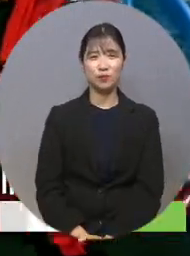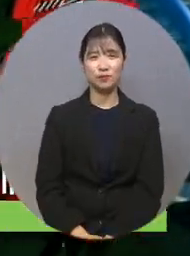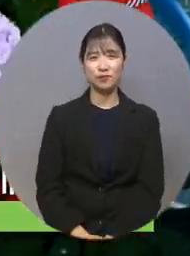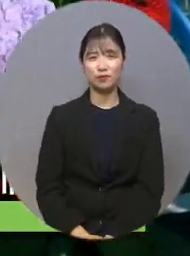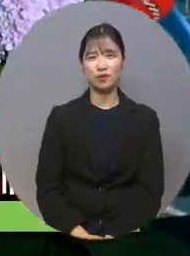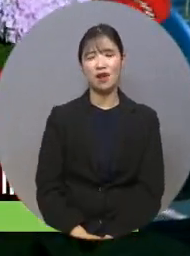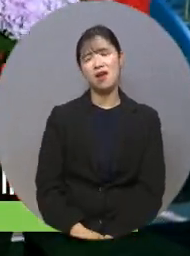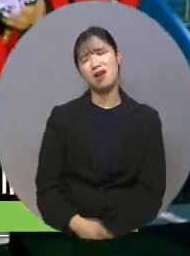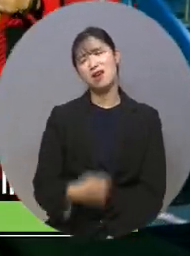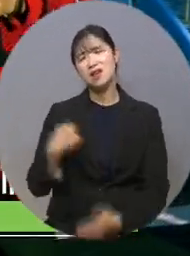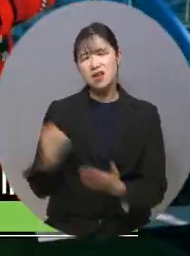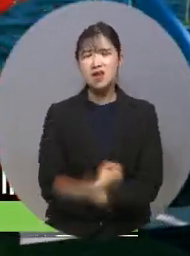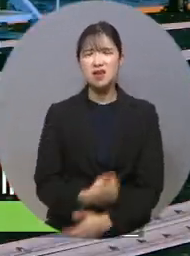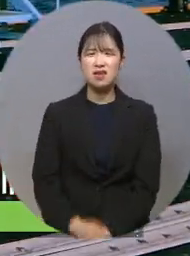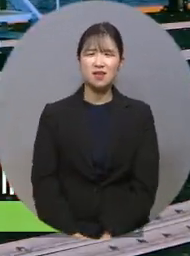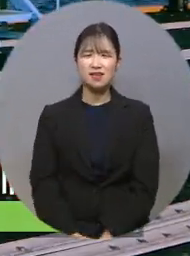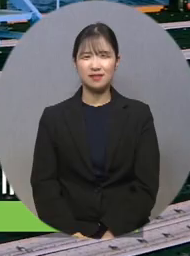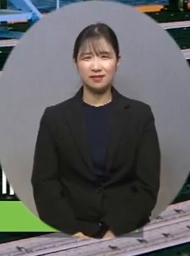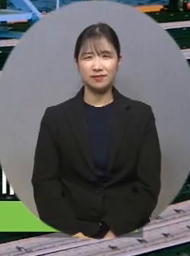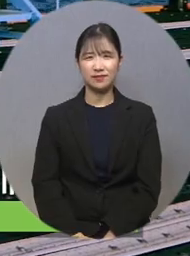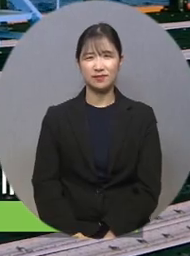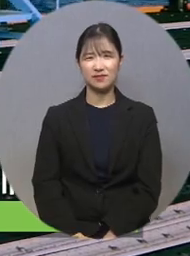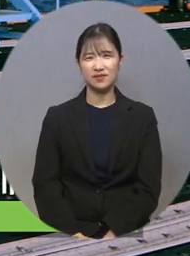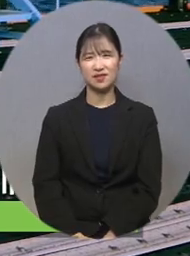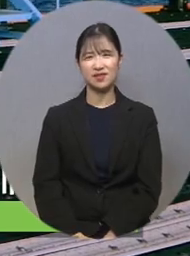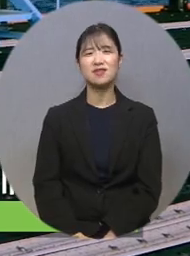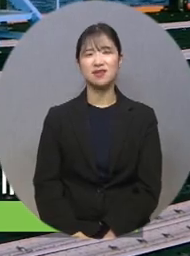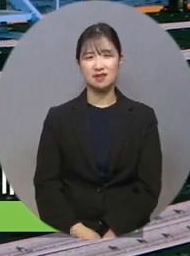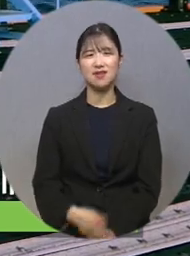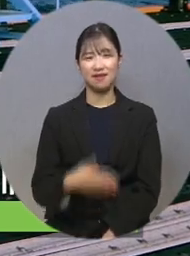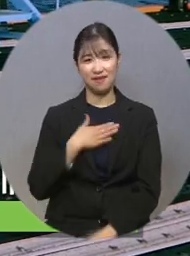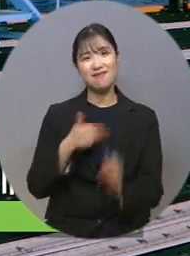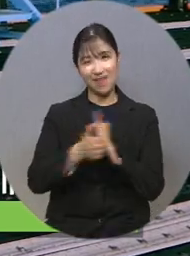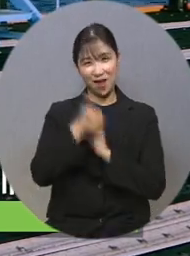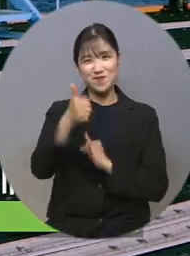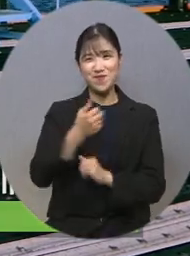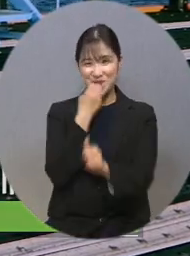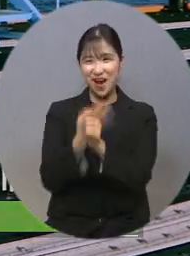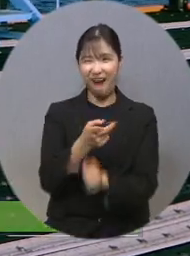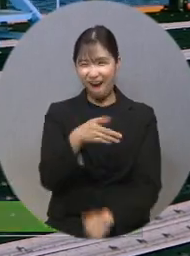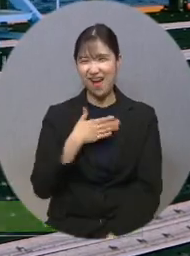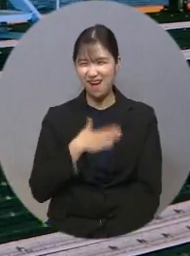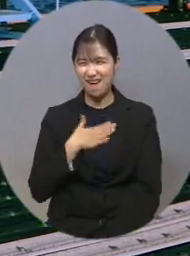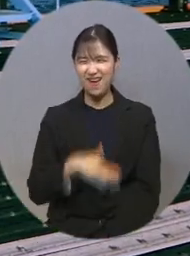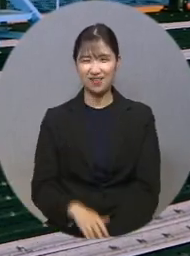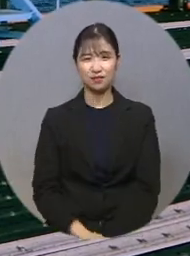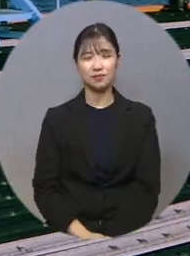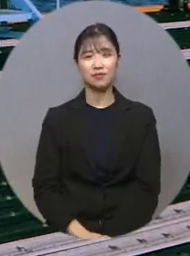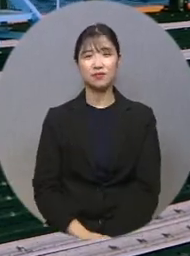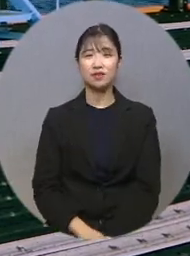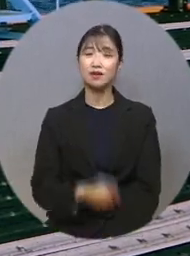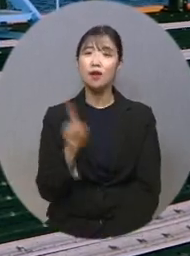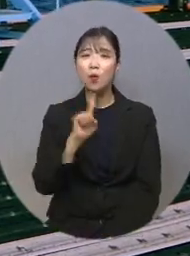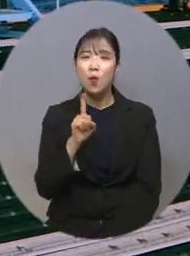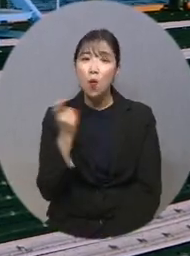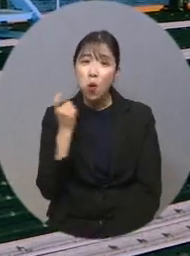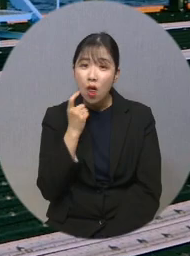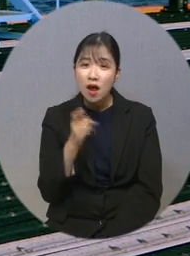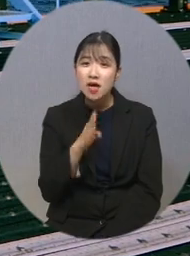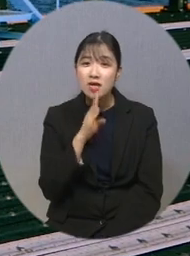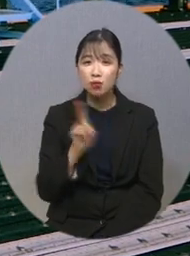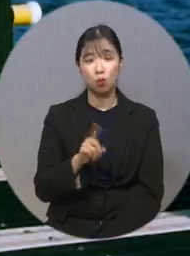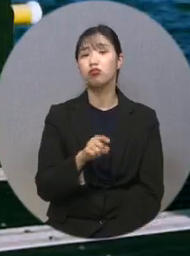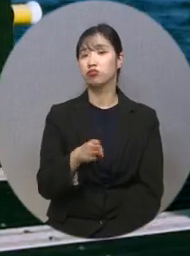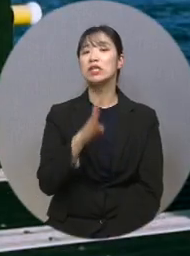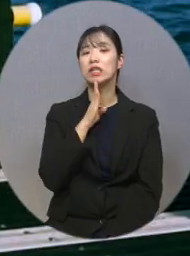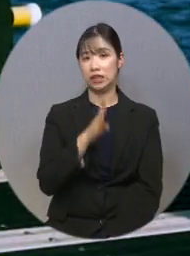아 진짜. 이야. 남편 다 알아요, 내가. 아니 팀장님 무슨 이 좋아요, 생화요? 이거